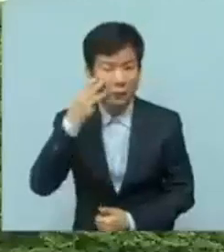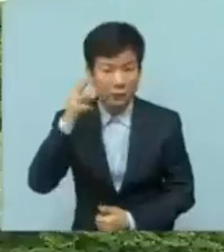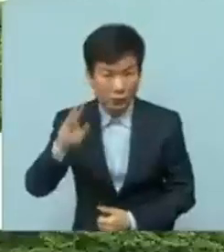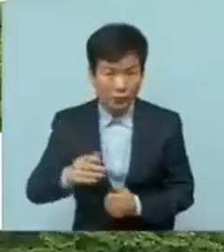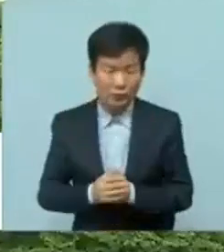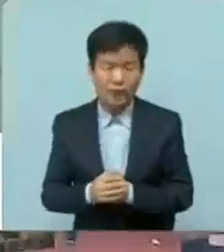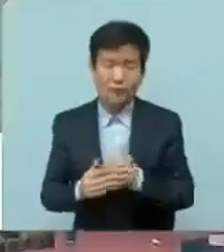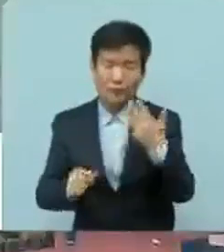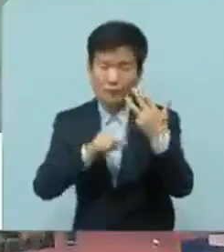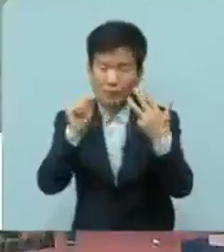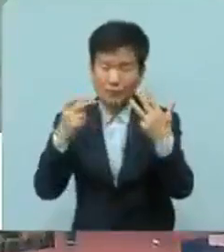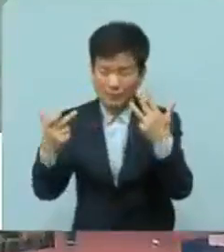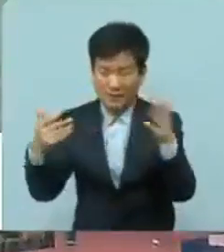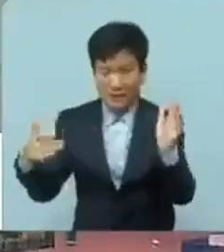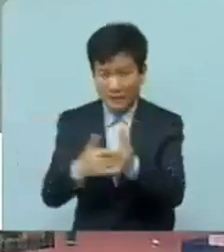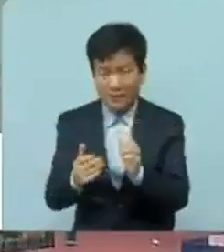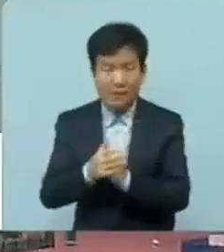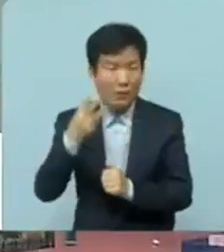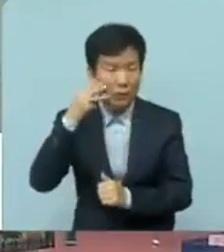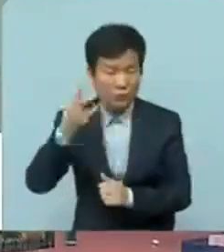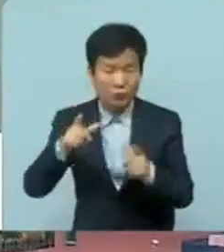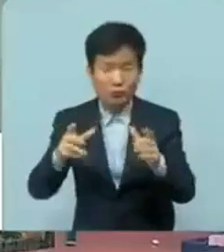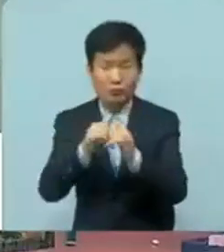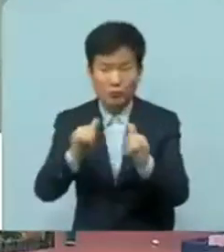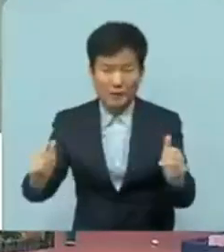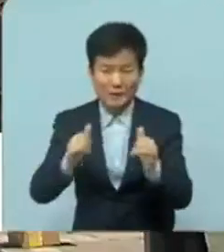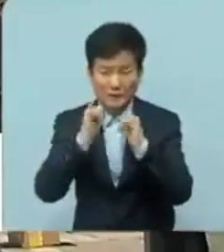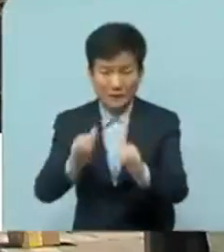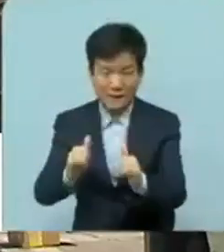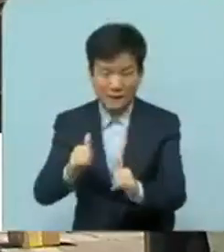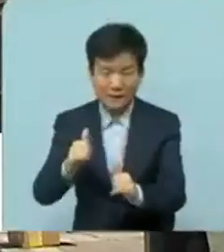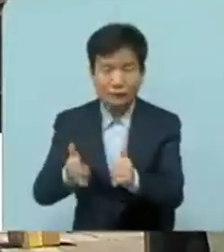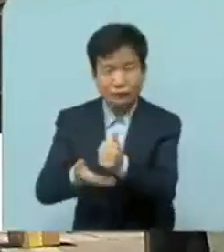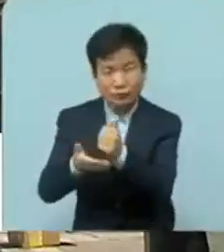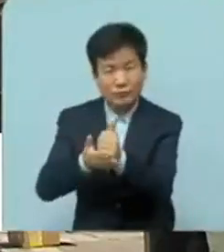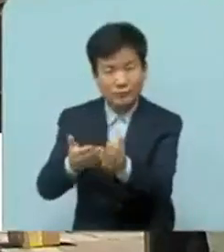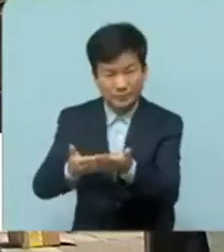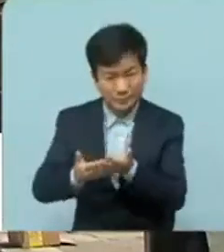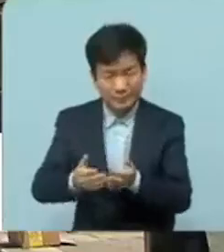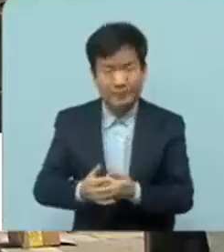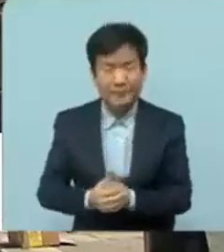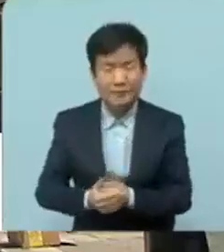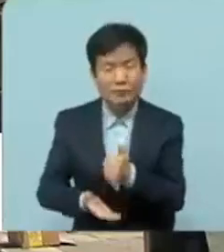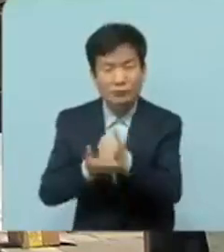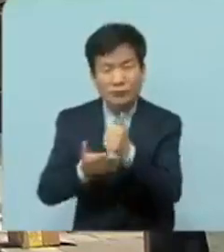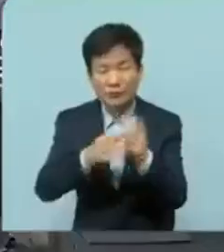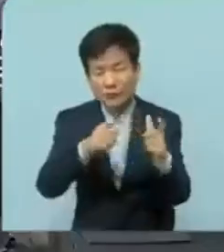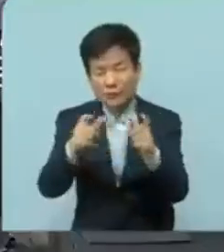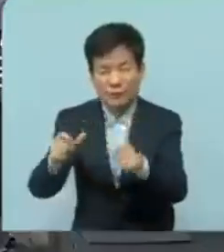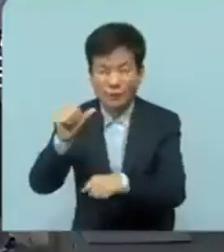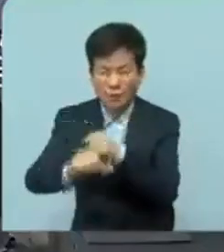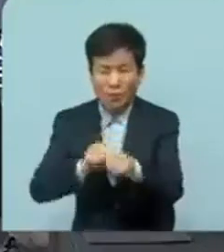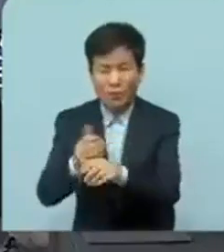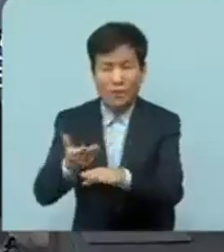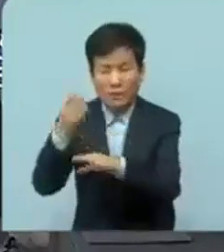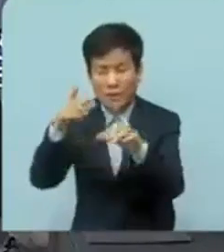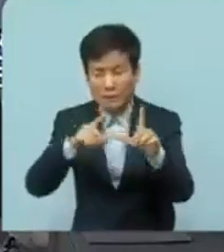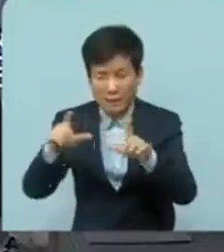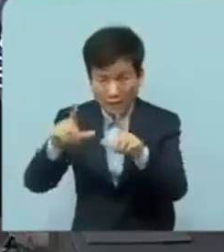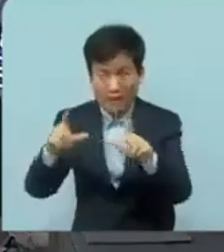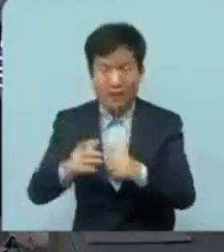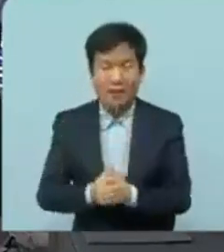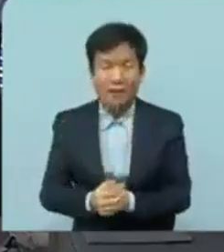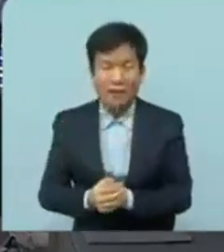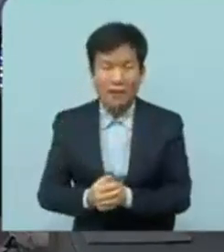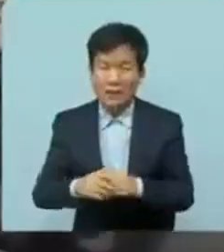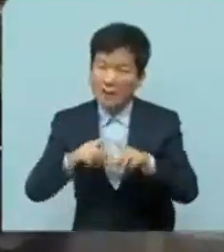옥천군이 다음 달 17일까지 옥천 군민대상 후보자를 추천받습니다. 추천은 지역에서 5년 이상 거주한 주민을